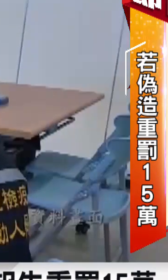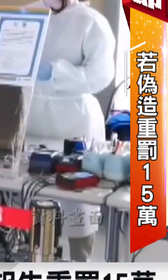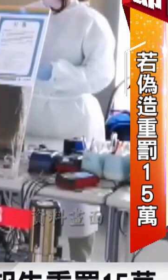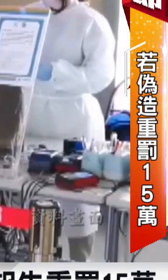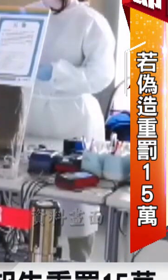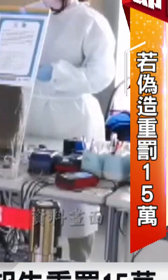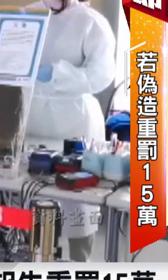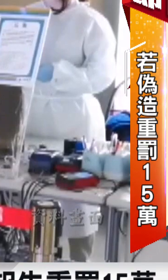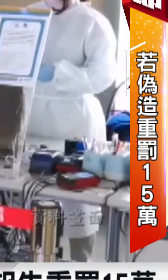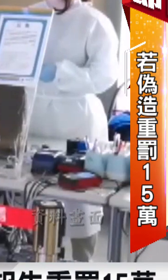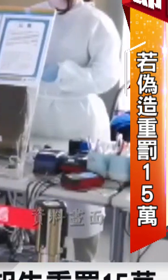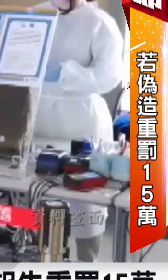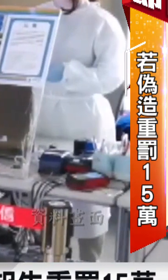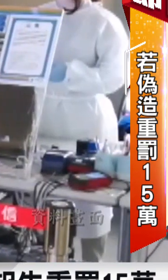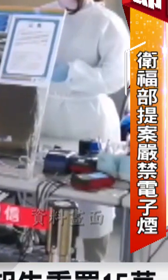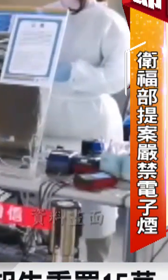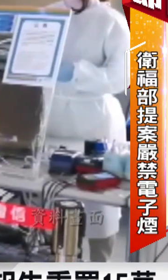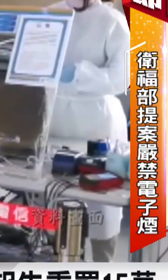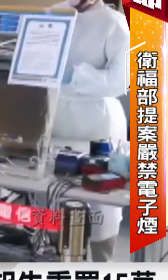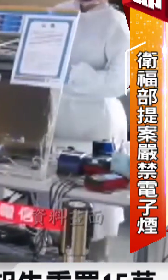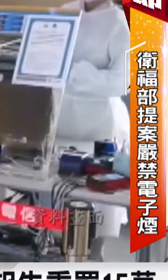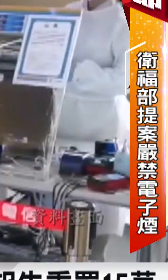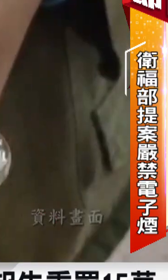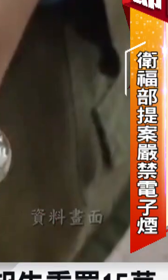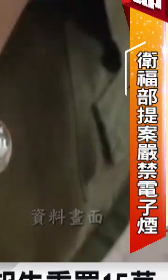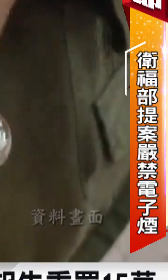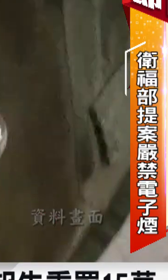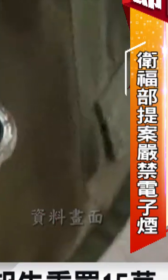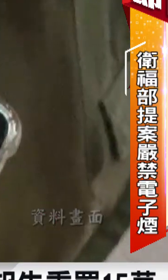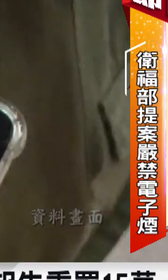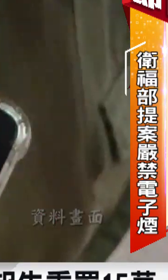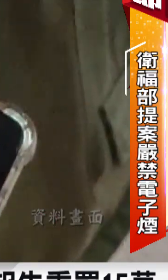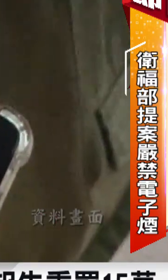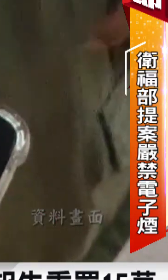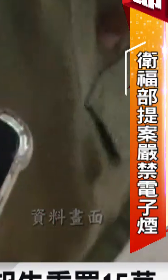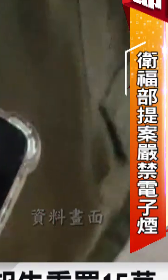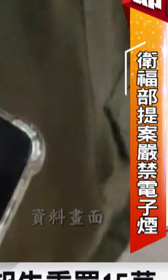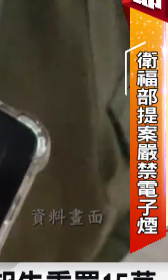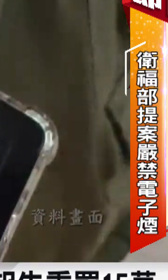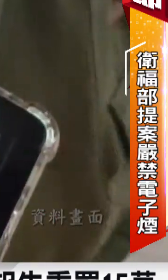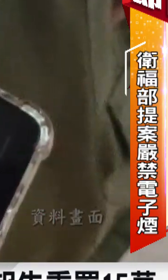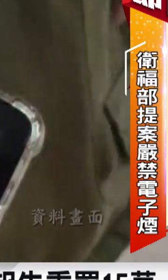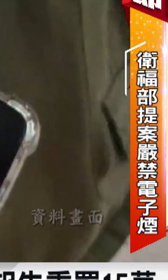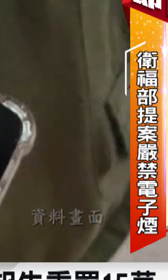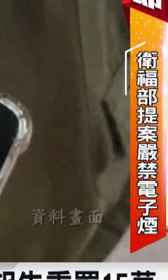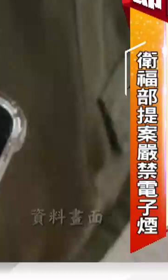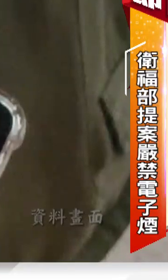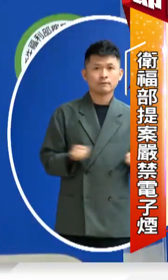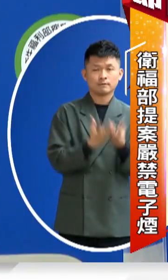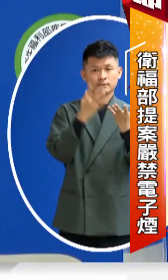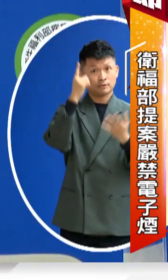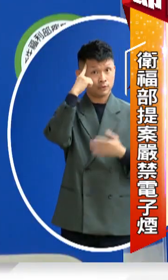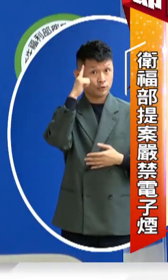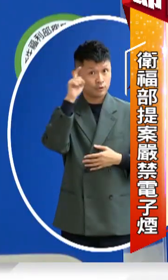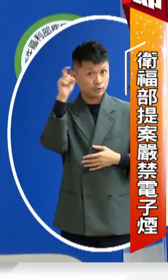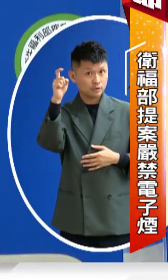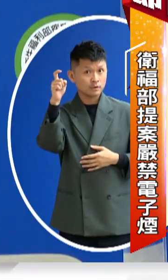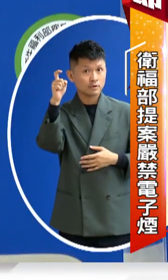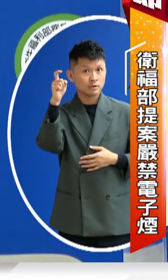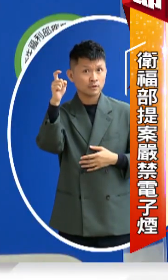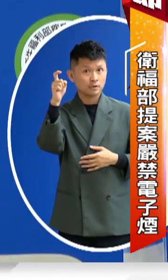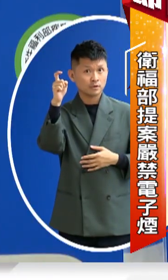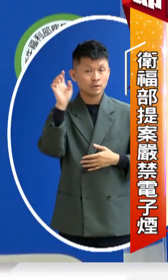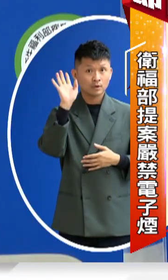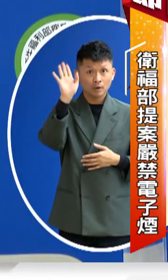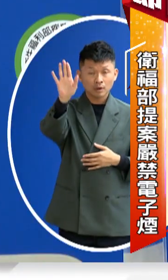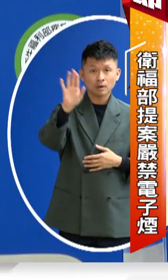要不要14天隔离期满后再度裁检，指挥中心给出答案。 发病之后10天，那基本上